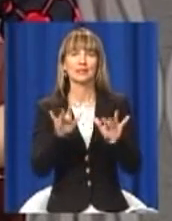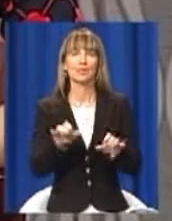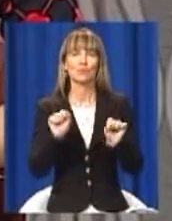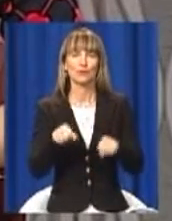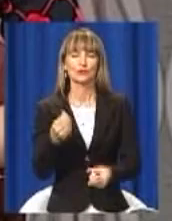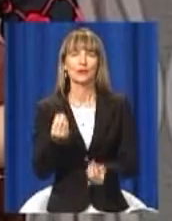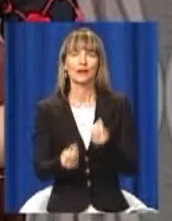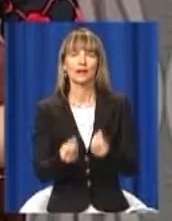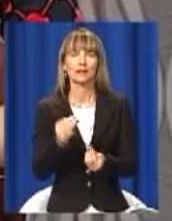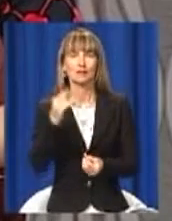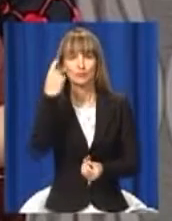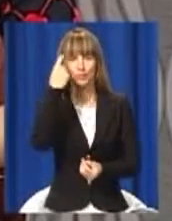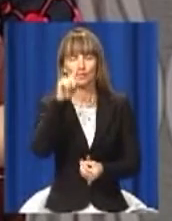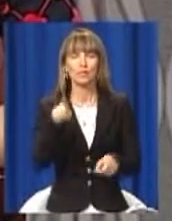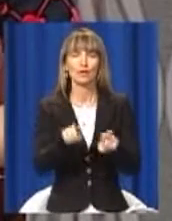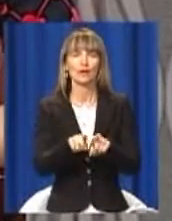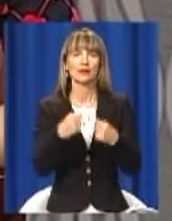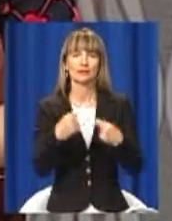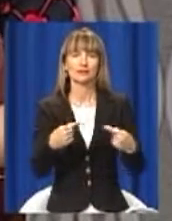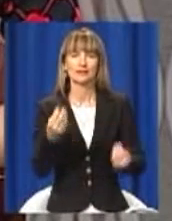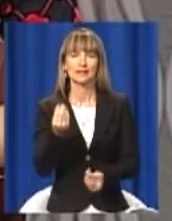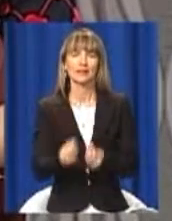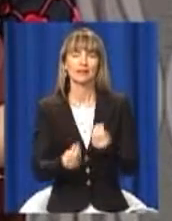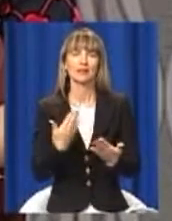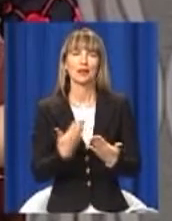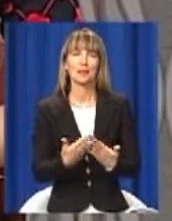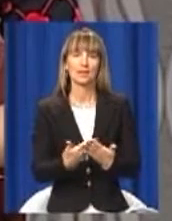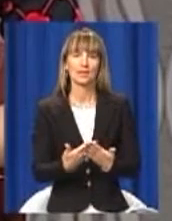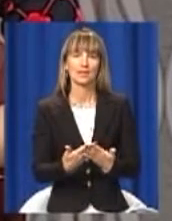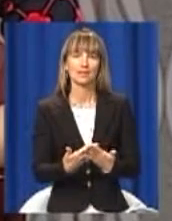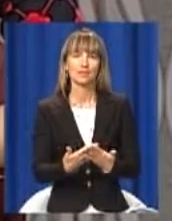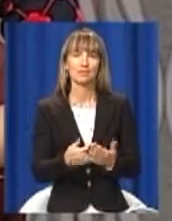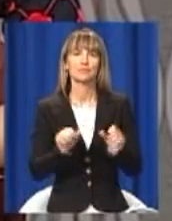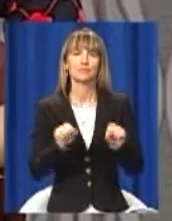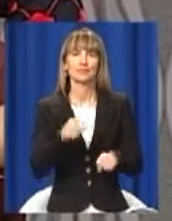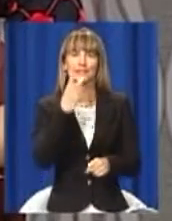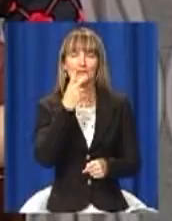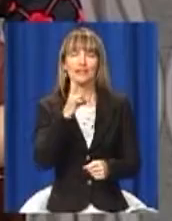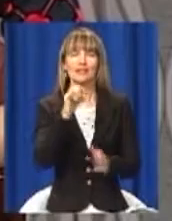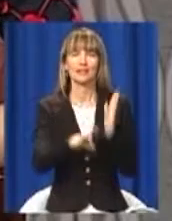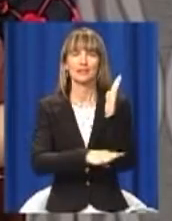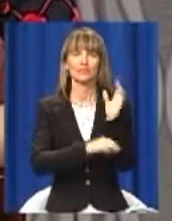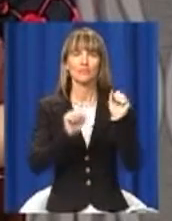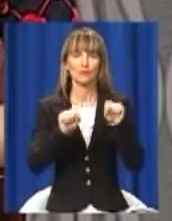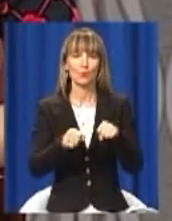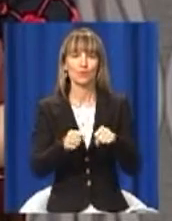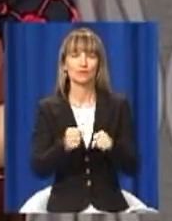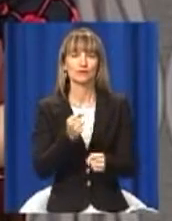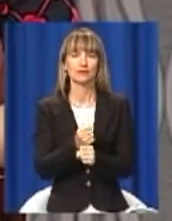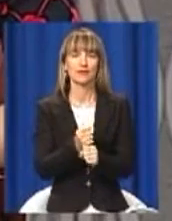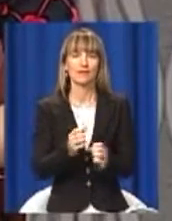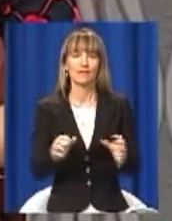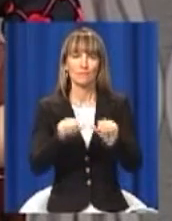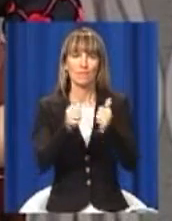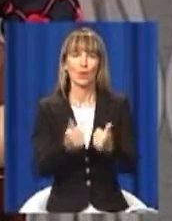гратися і придумати дуже таких різноманітних ігор. Наприклад, можливо, ти бачила, на деревах можна виліплювати якісь такі певні фігурки